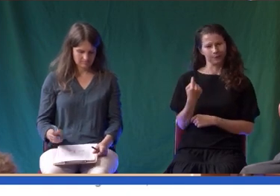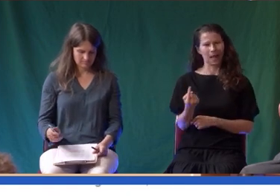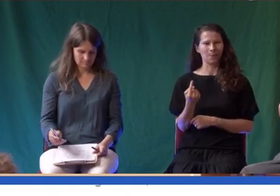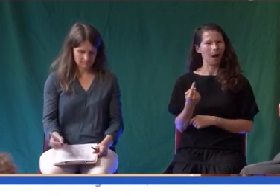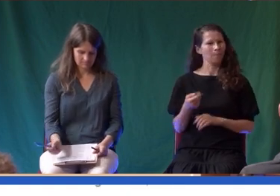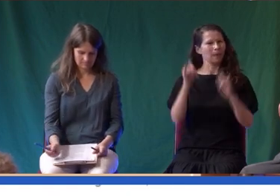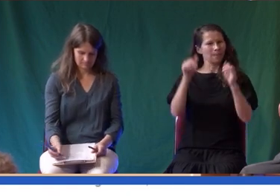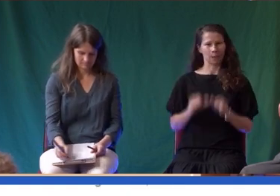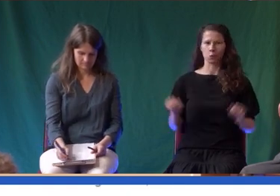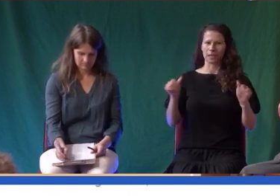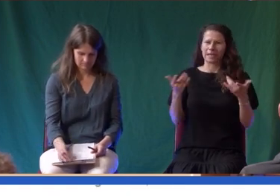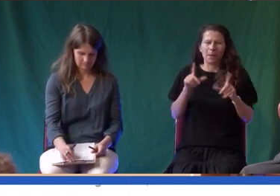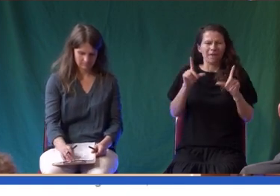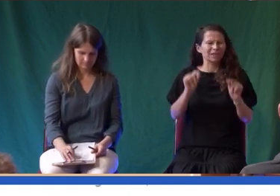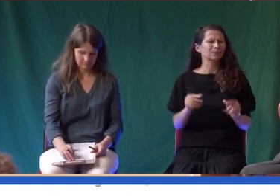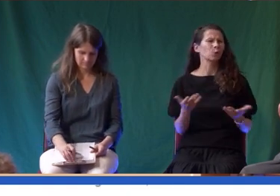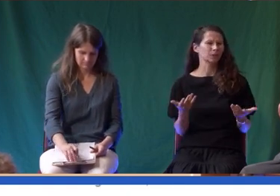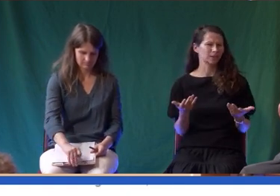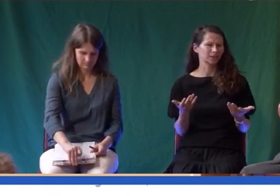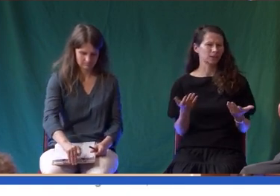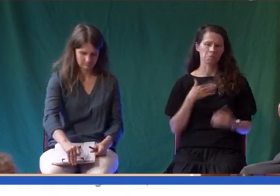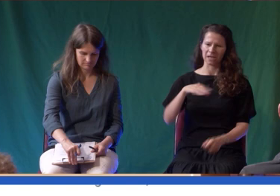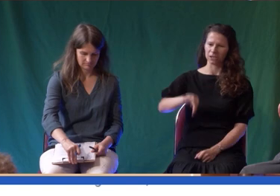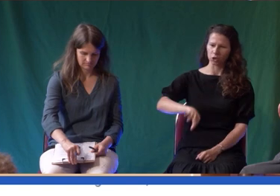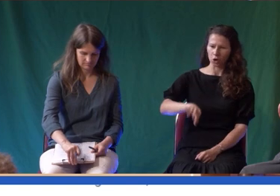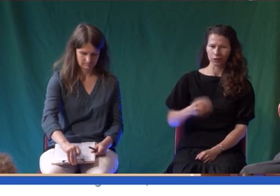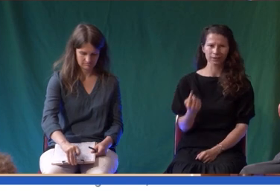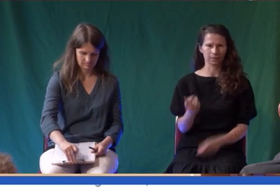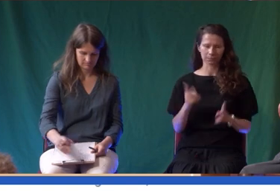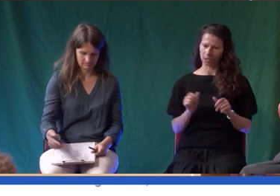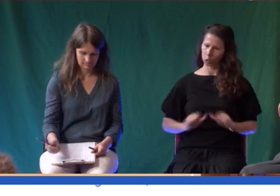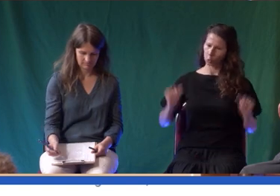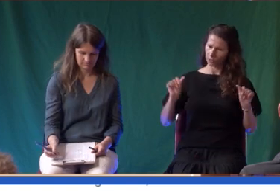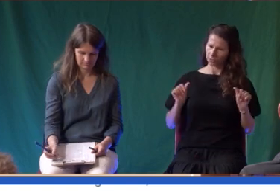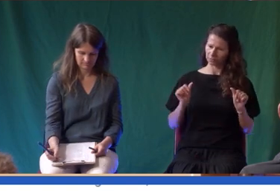aber was heißt das konkret wann ist meine Tochter eigentlich glücklich